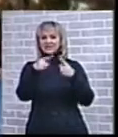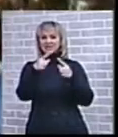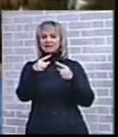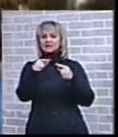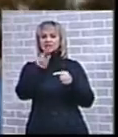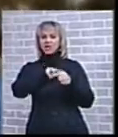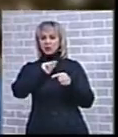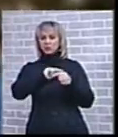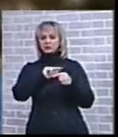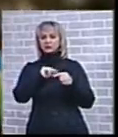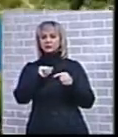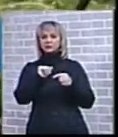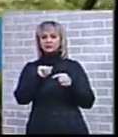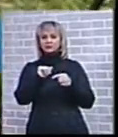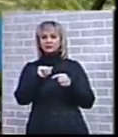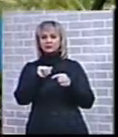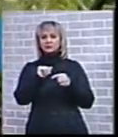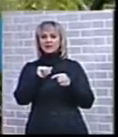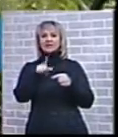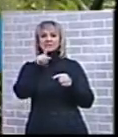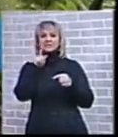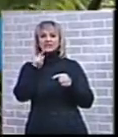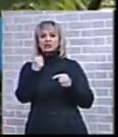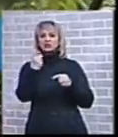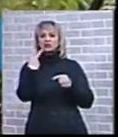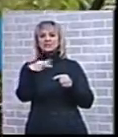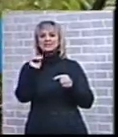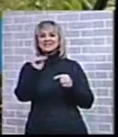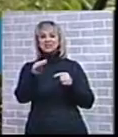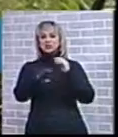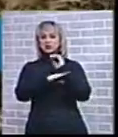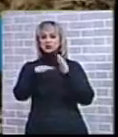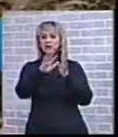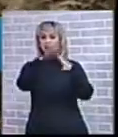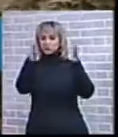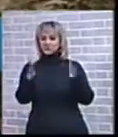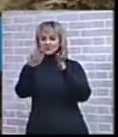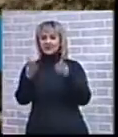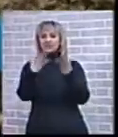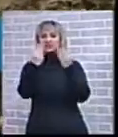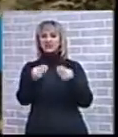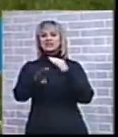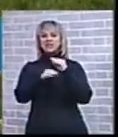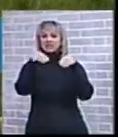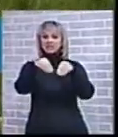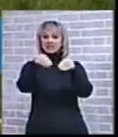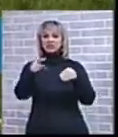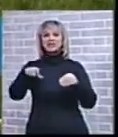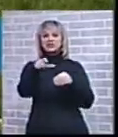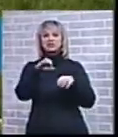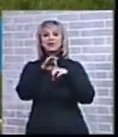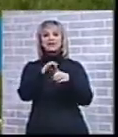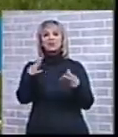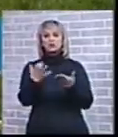ремонтно-восстановительные работы. Зеленее на 120 тысяч деревьев и кустарников. День древонасаждений дончане